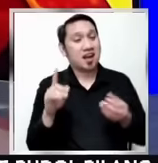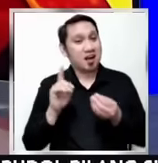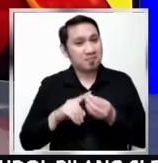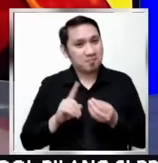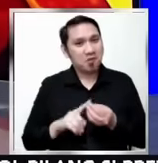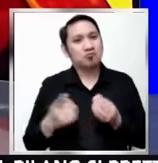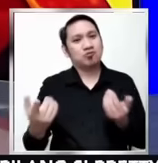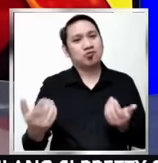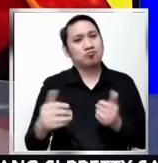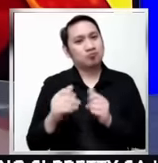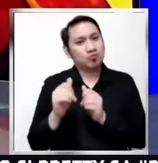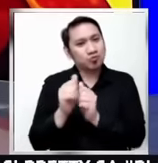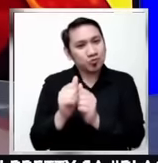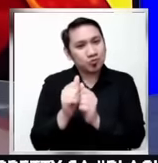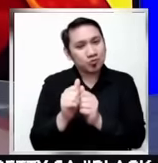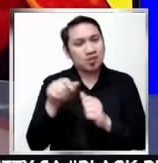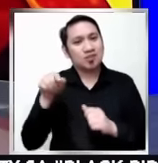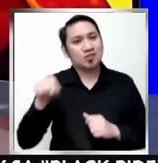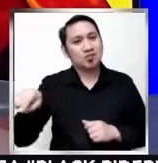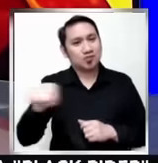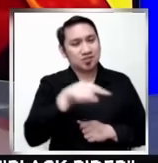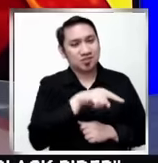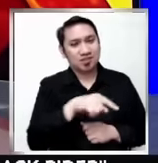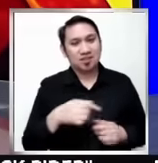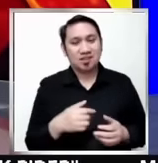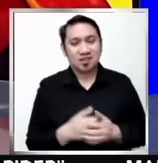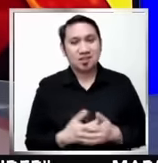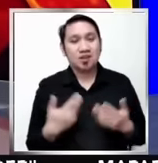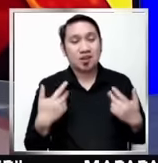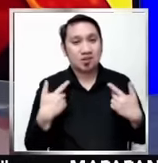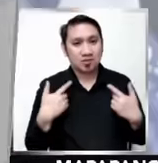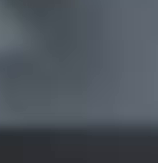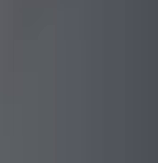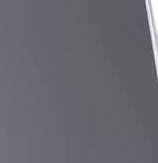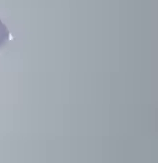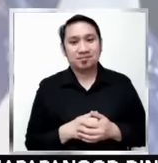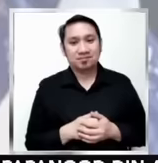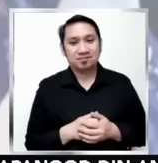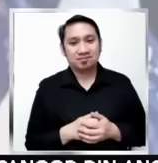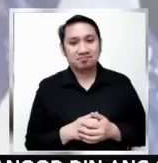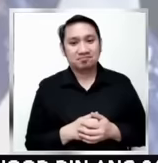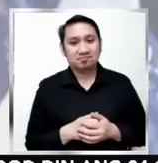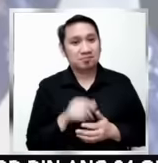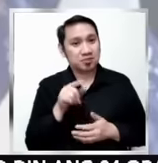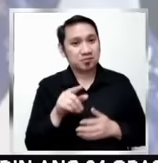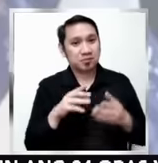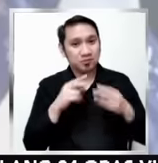candidates including Miss Thailand. Makichika tayo kay Aubrey Carampel.